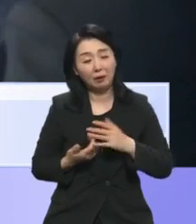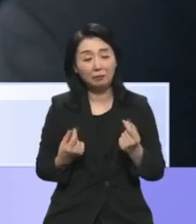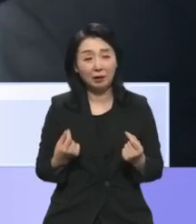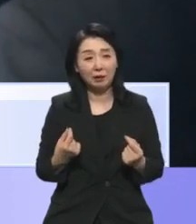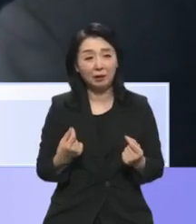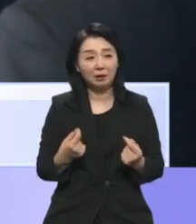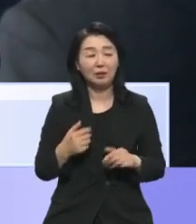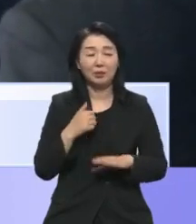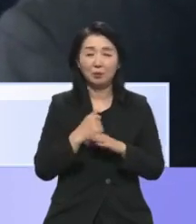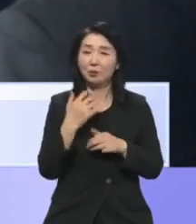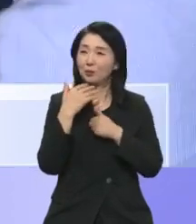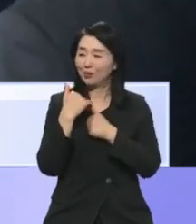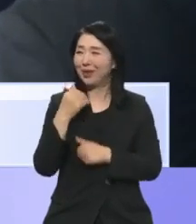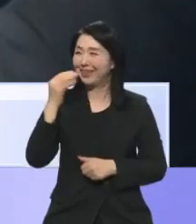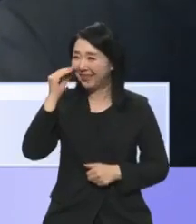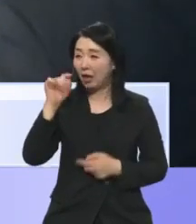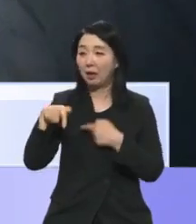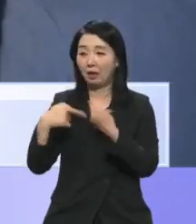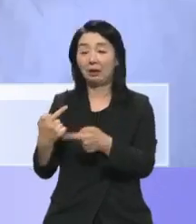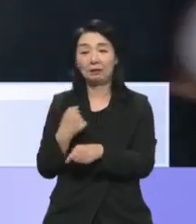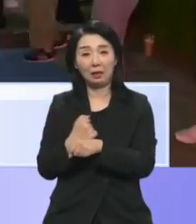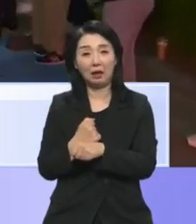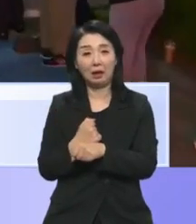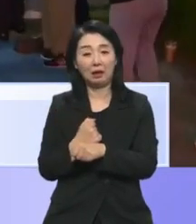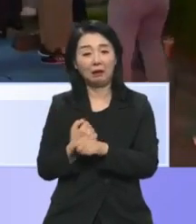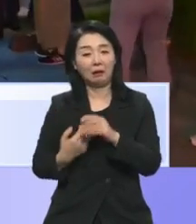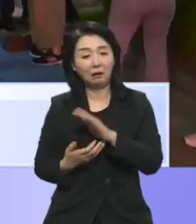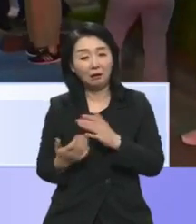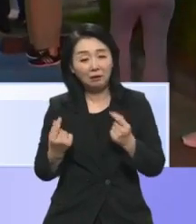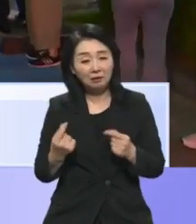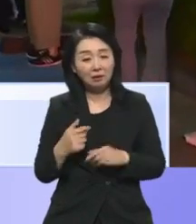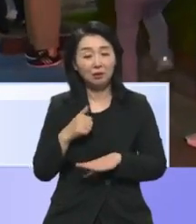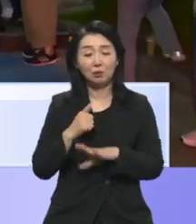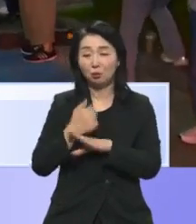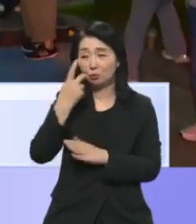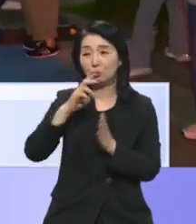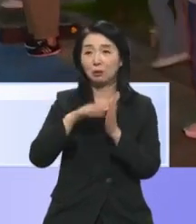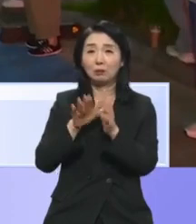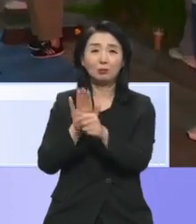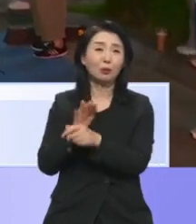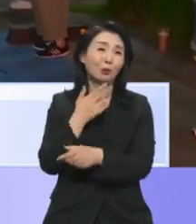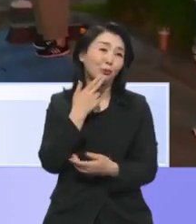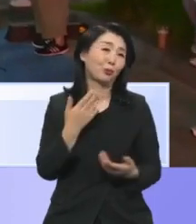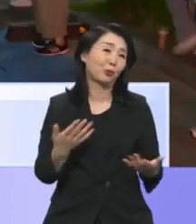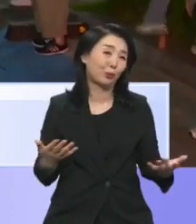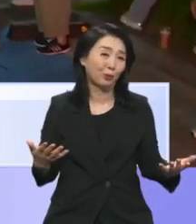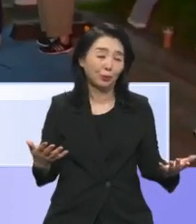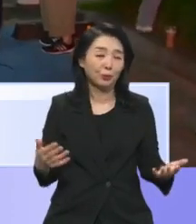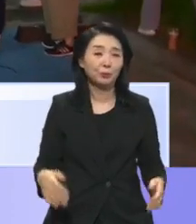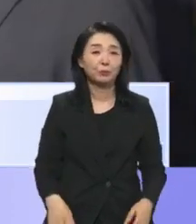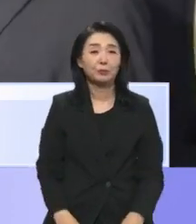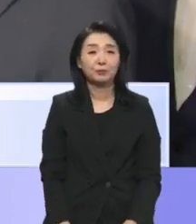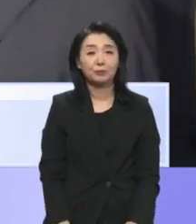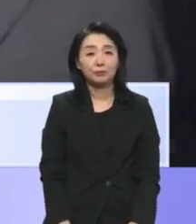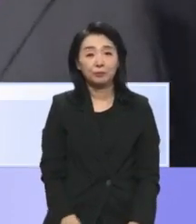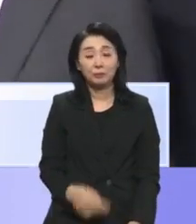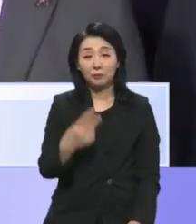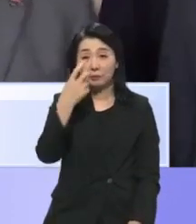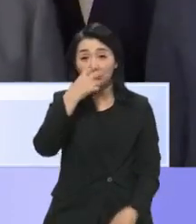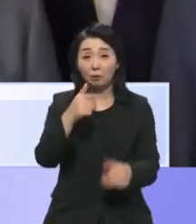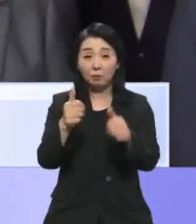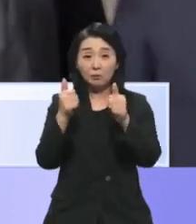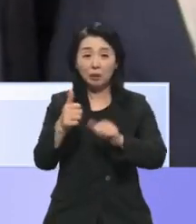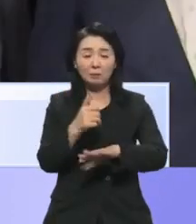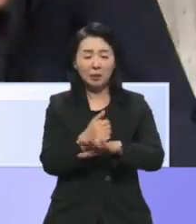순간에 바뀐 받았다 검찰 수사에 저는 협조를 안 하고 있다고 봅니다 그러니까 우리 말씀 주 그런 사실은 검찰도 마지막